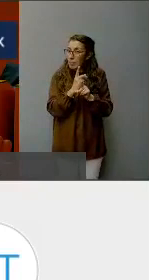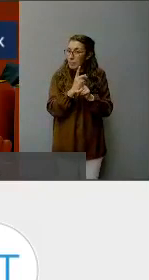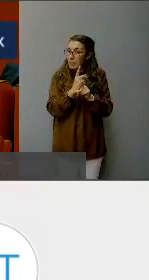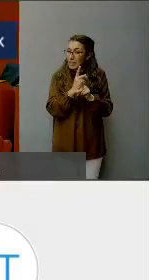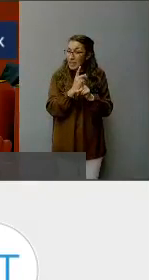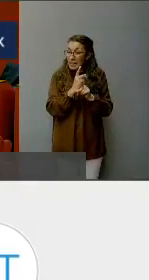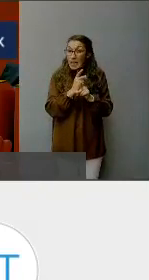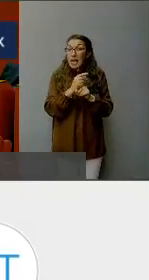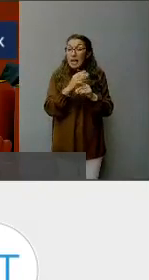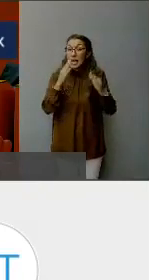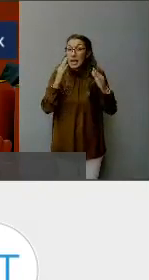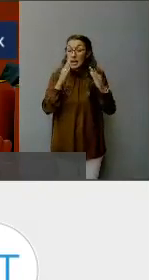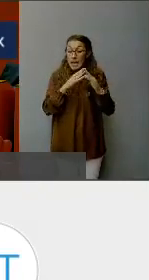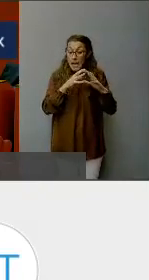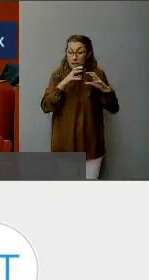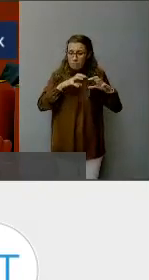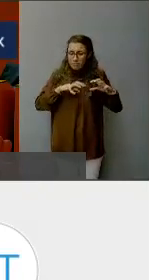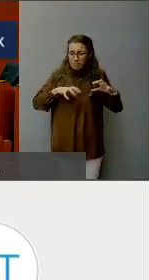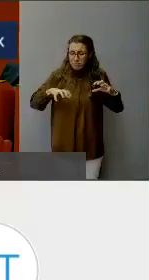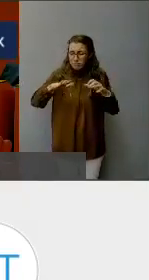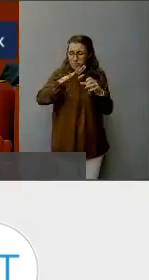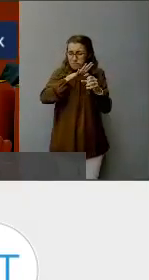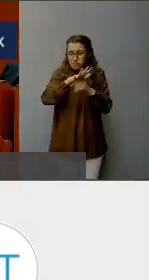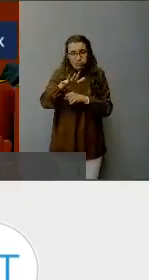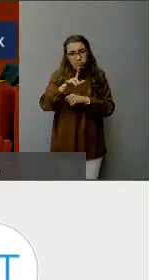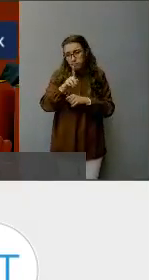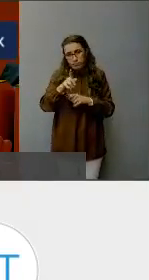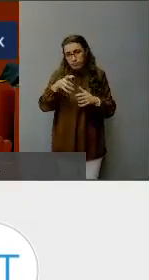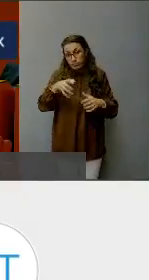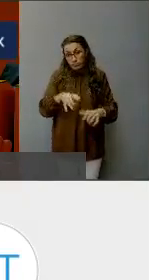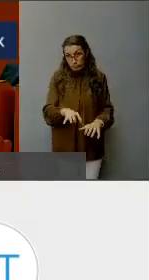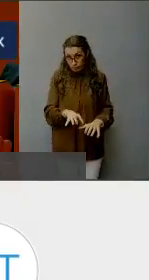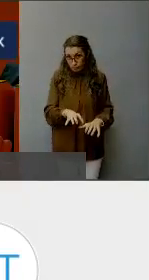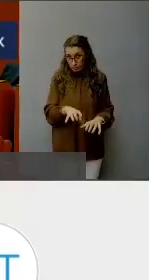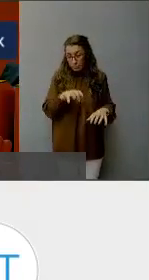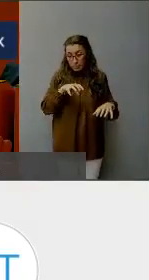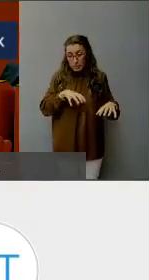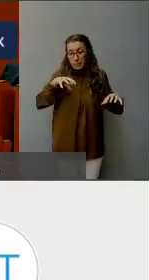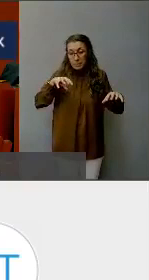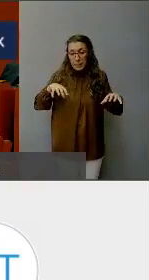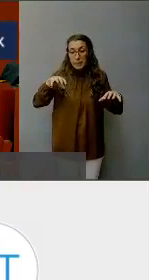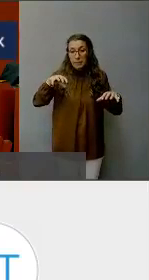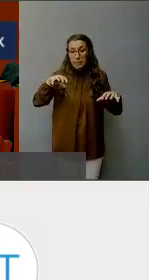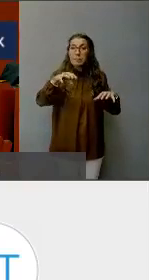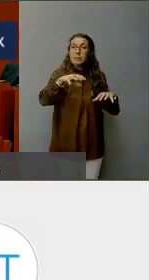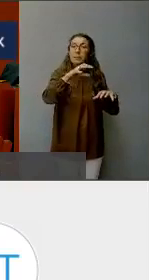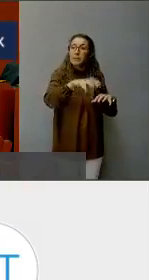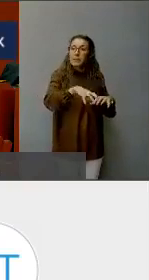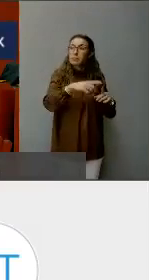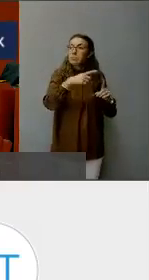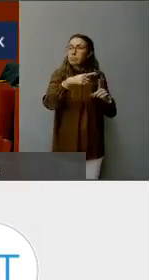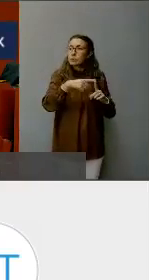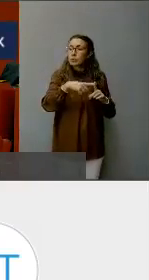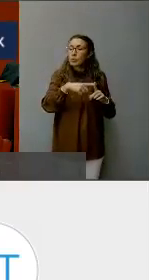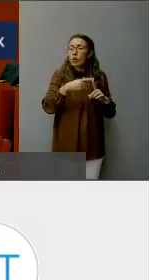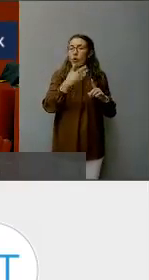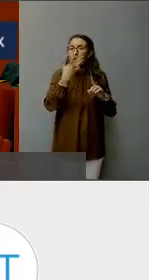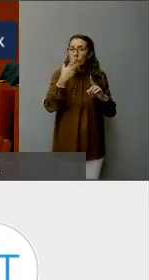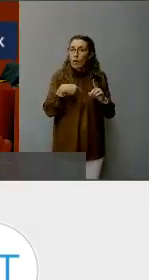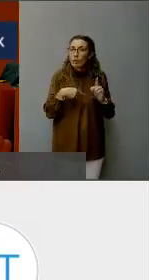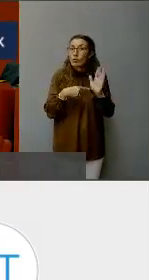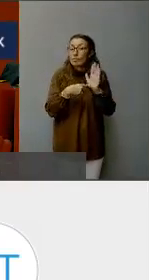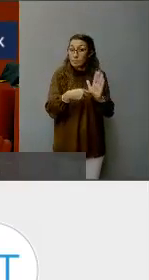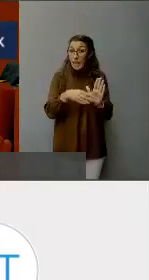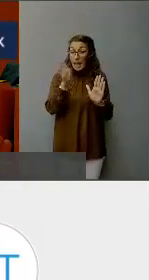segnati va e connotati paesisti 5 ricorderete si sottolinea si sottolinea in più di una circostanza